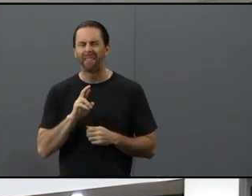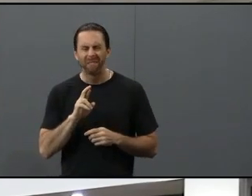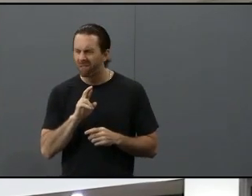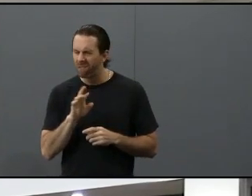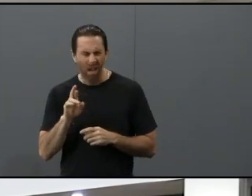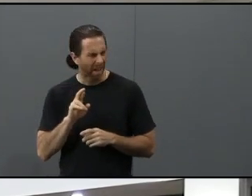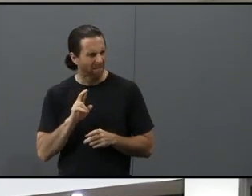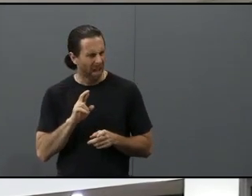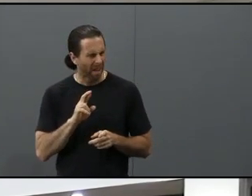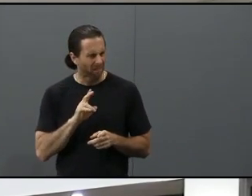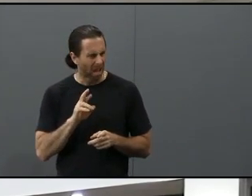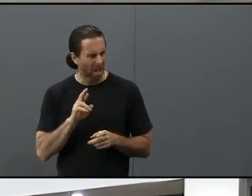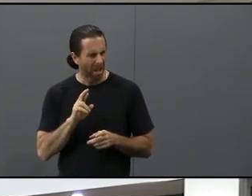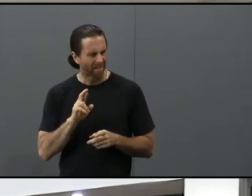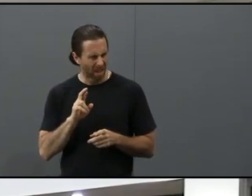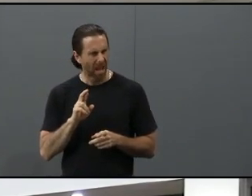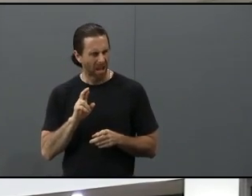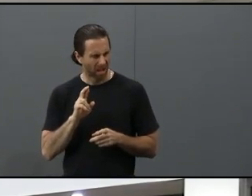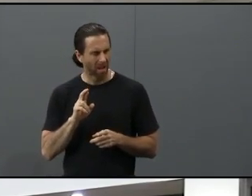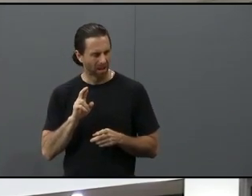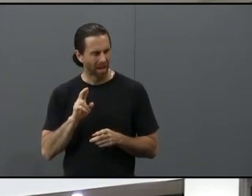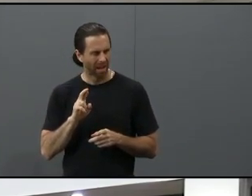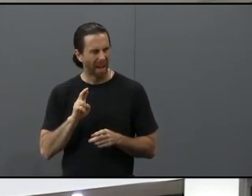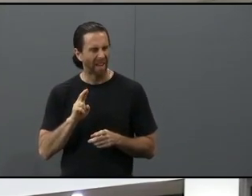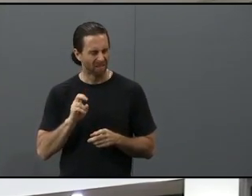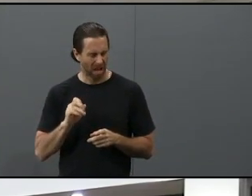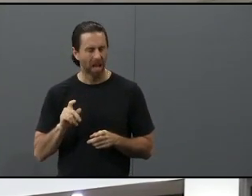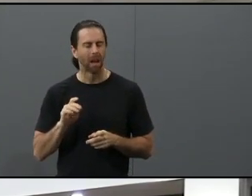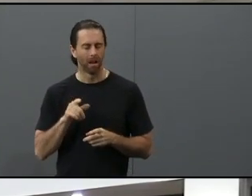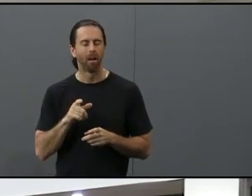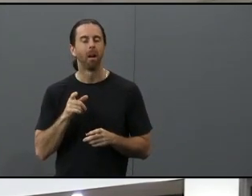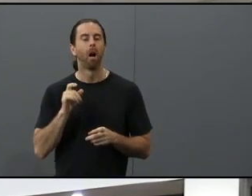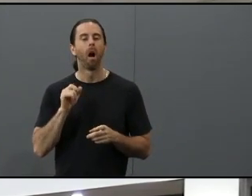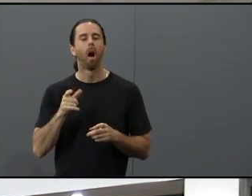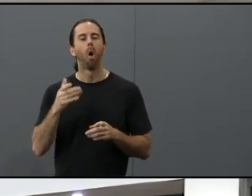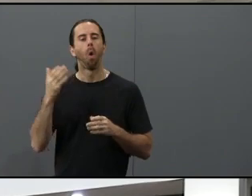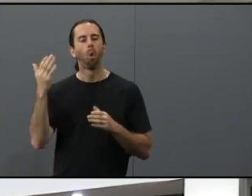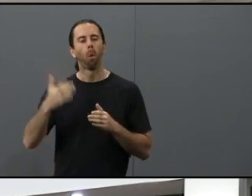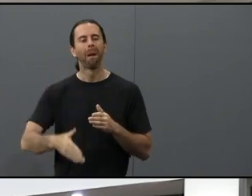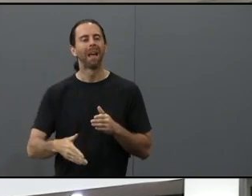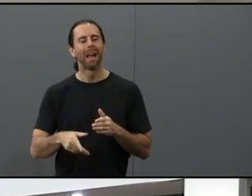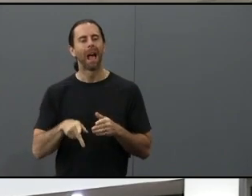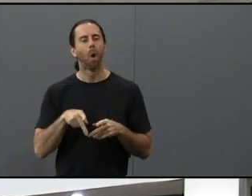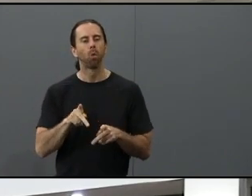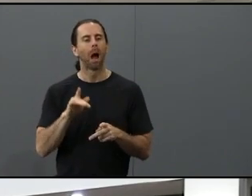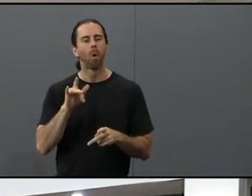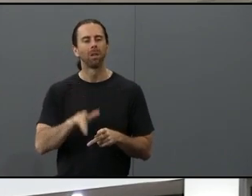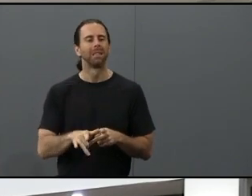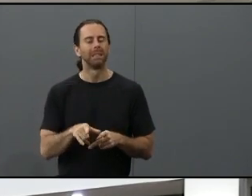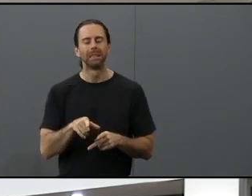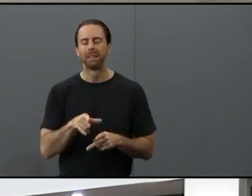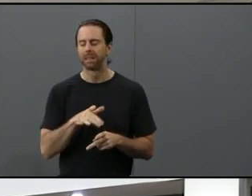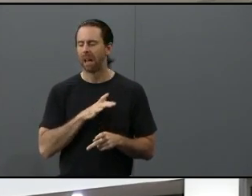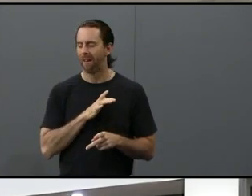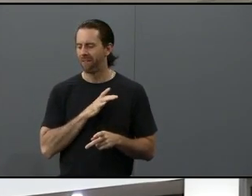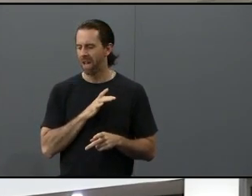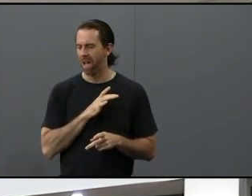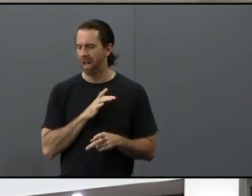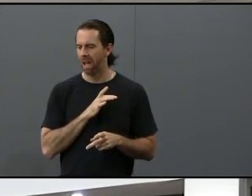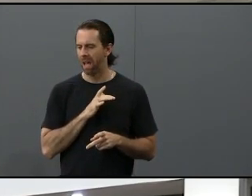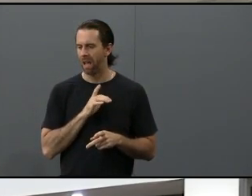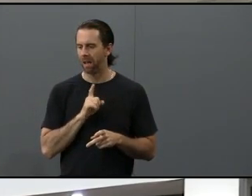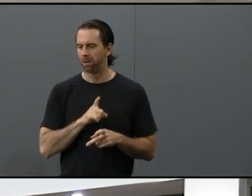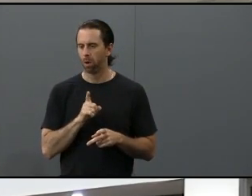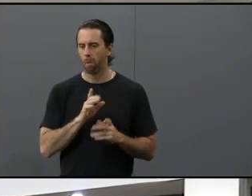haut que la rue les premières choses qui ont été fait c'est qu'on a coupé littéralement la rue parce qu'il y avait malheureusement des c'est un